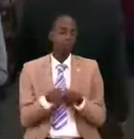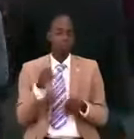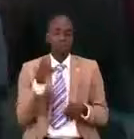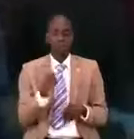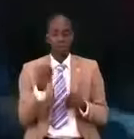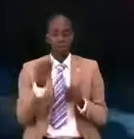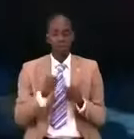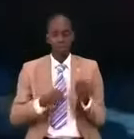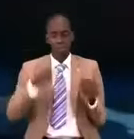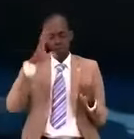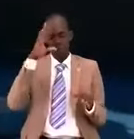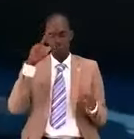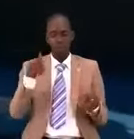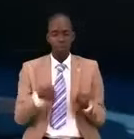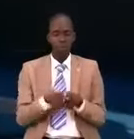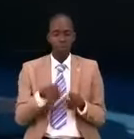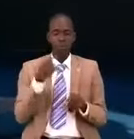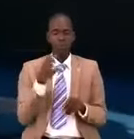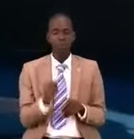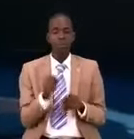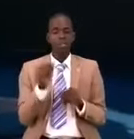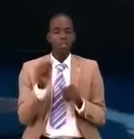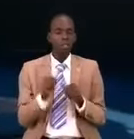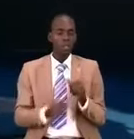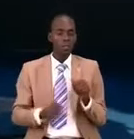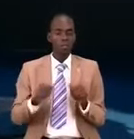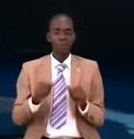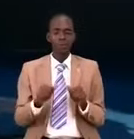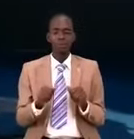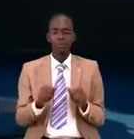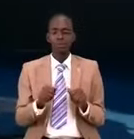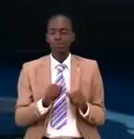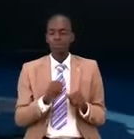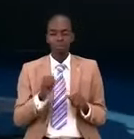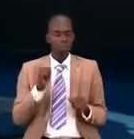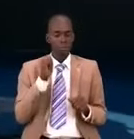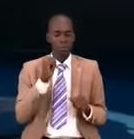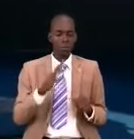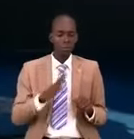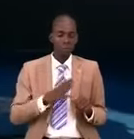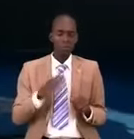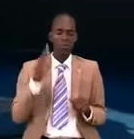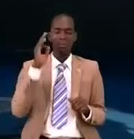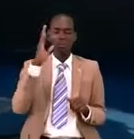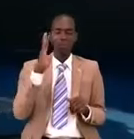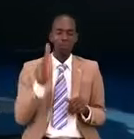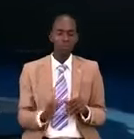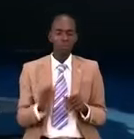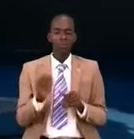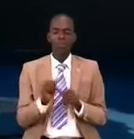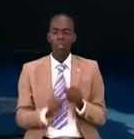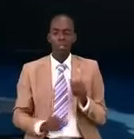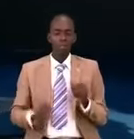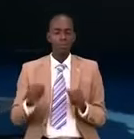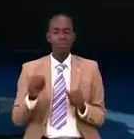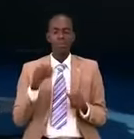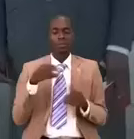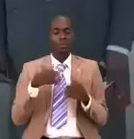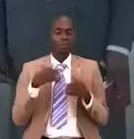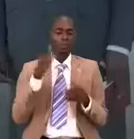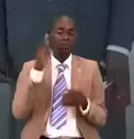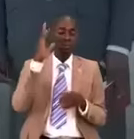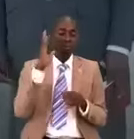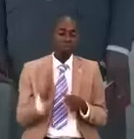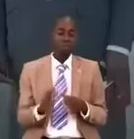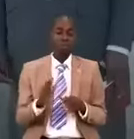ministre tout ministre homme seigneur je prie que ta puissance ça croise dans